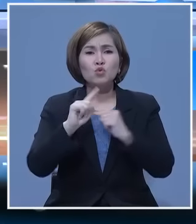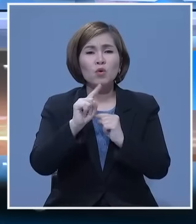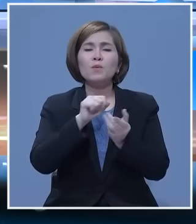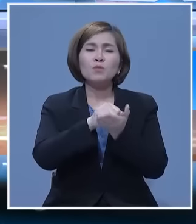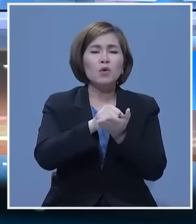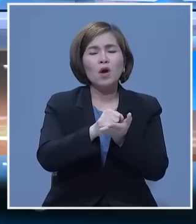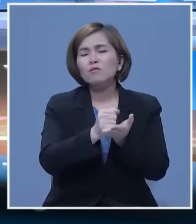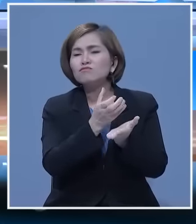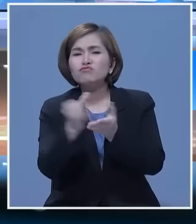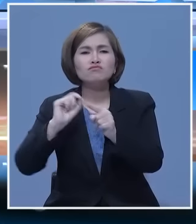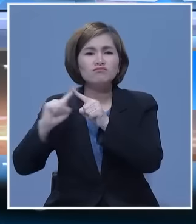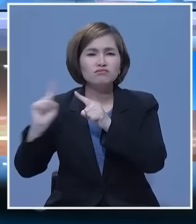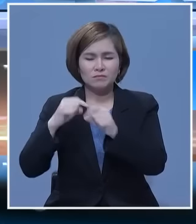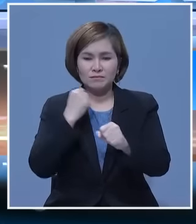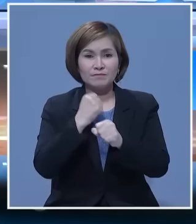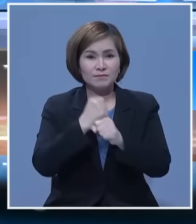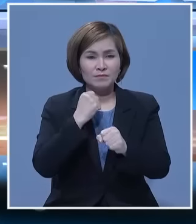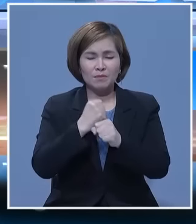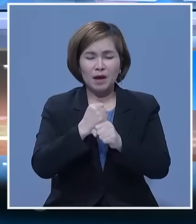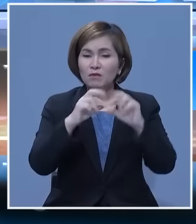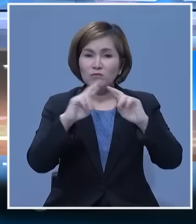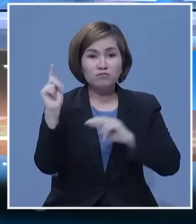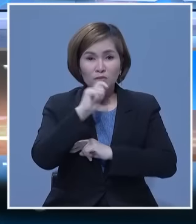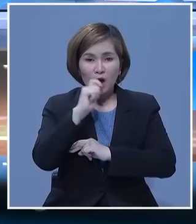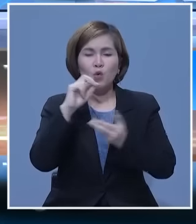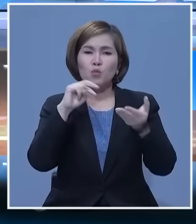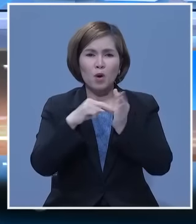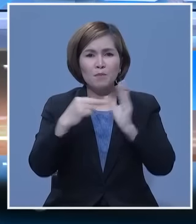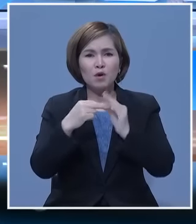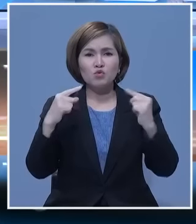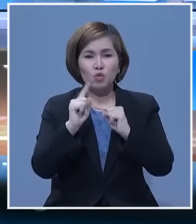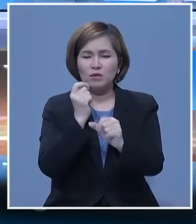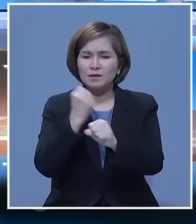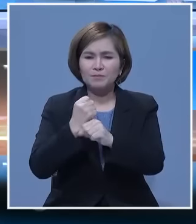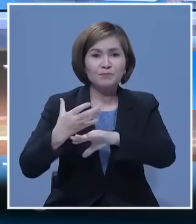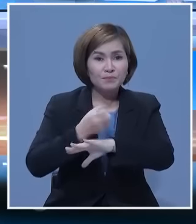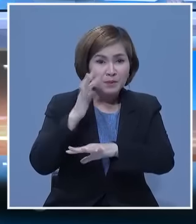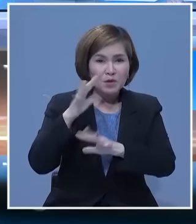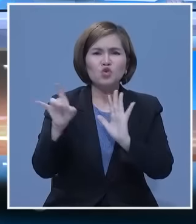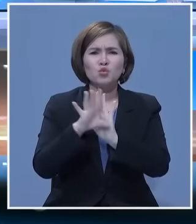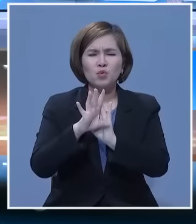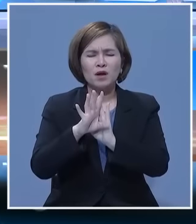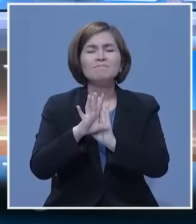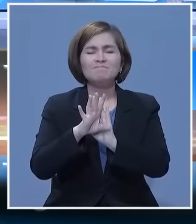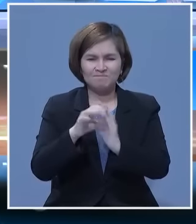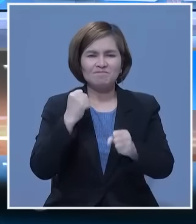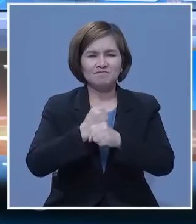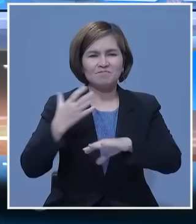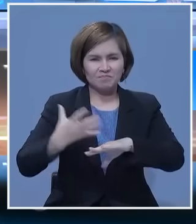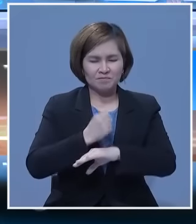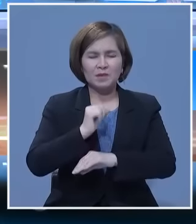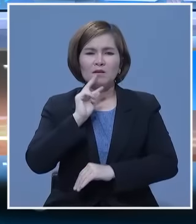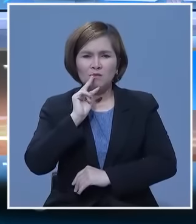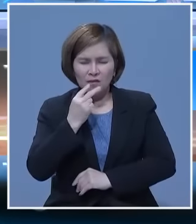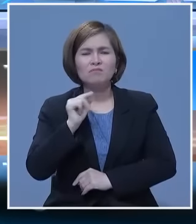เสิร์ฟแล้วจะไม่ยุ่งการเมืองแล้วเอจะไปเป็นพนักงานเสิร์ฟที่ร้านเยี่ยมใต้ของตัวเองนะคะแต่ว่าสุดท้ายก็กลับมาหวนกลับมารับ